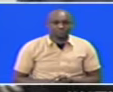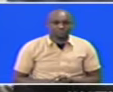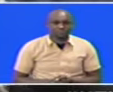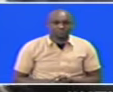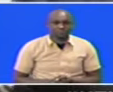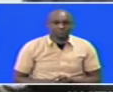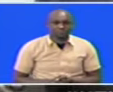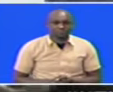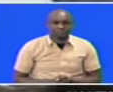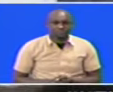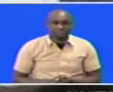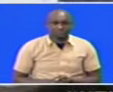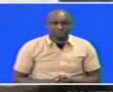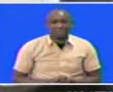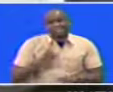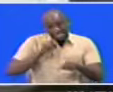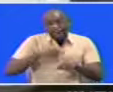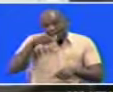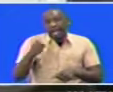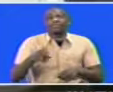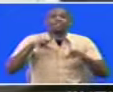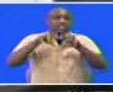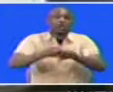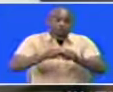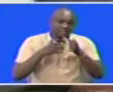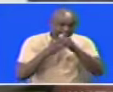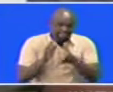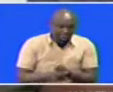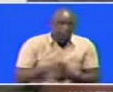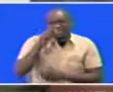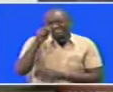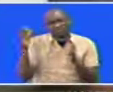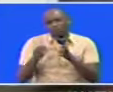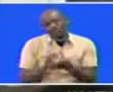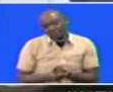Sasa tumefika wakati wa kuchukua kiongozi wa NASA.